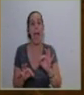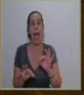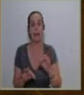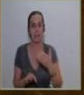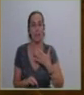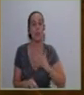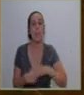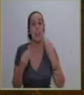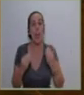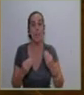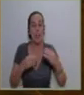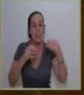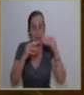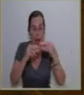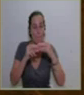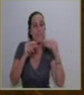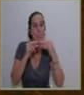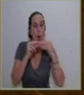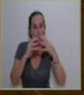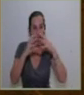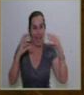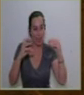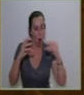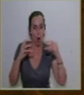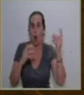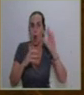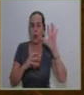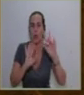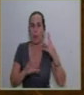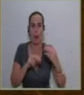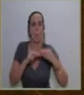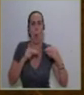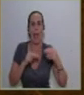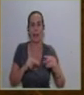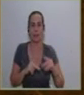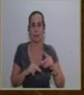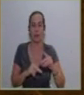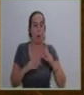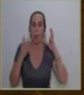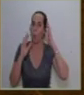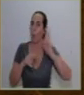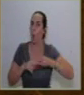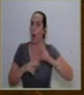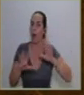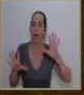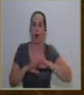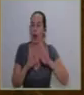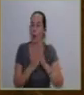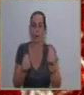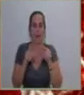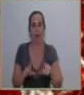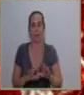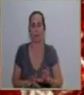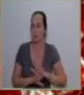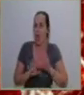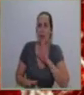טובים. שהפתאום של האתרוג, שהפתאום של האתרוג לא יהיה בולט מדי. הוא חולה על כל הקטע הזה.